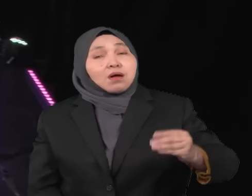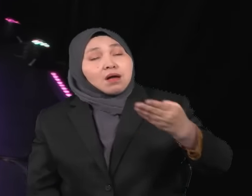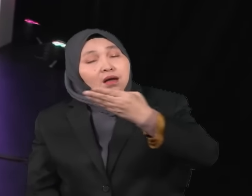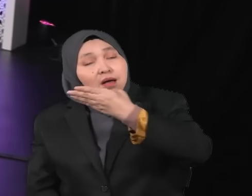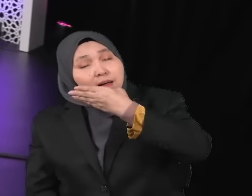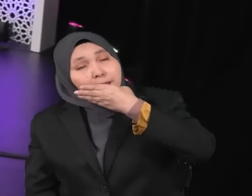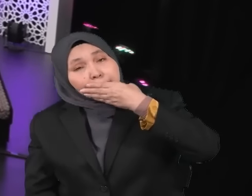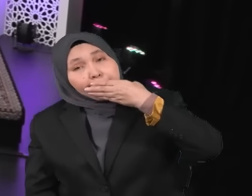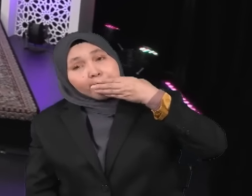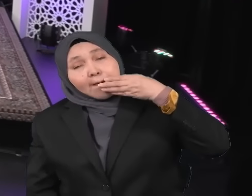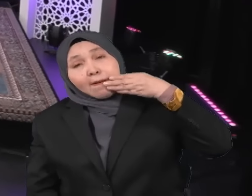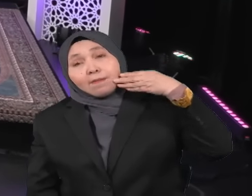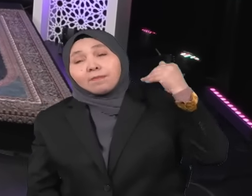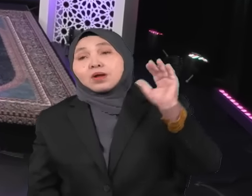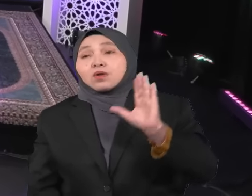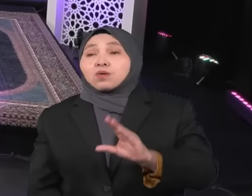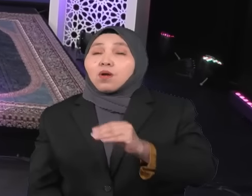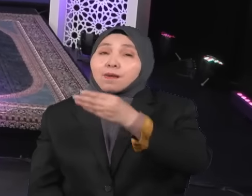Ramadan,